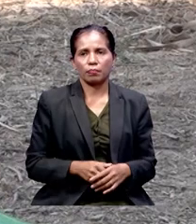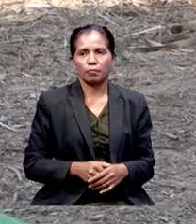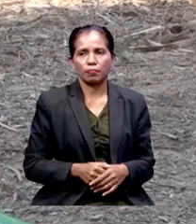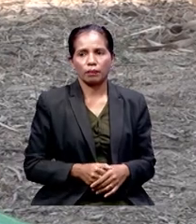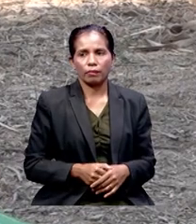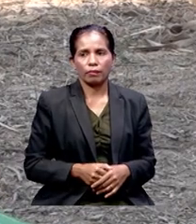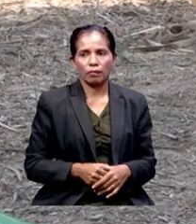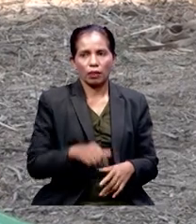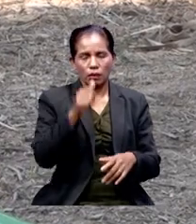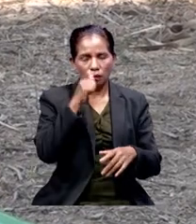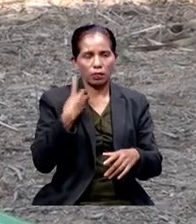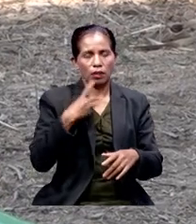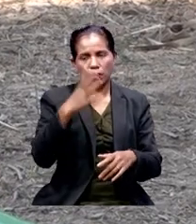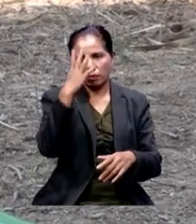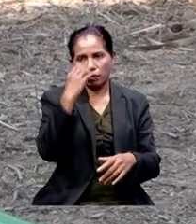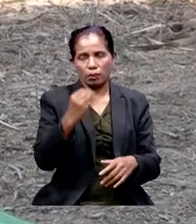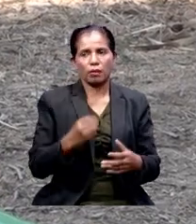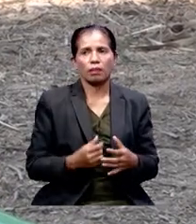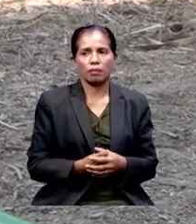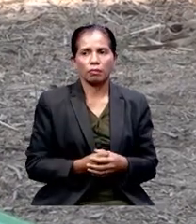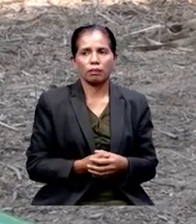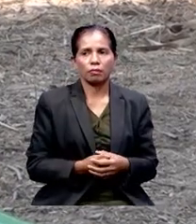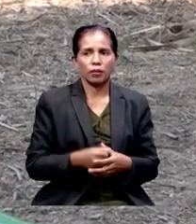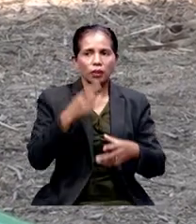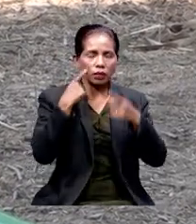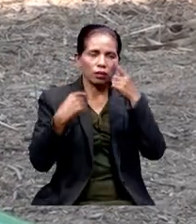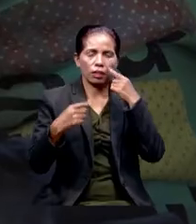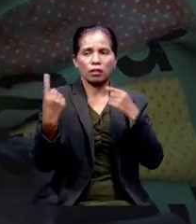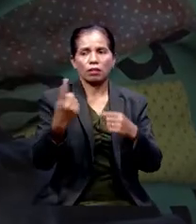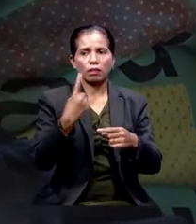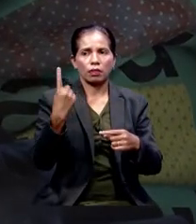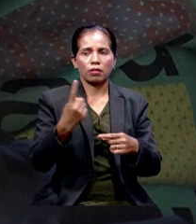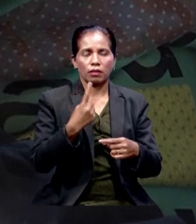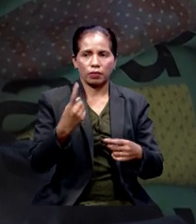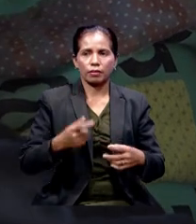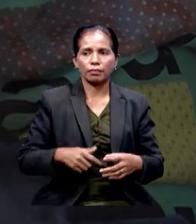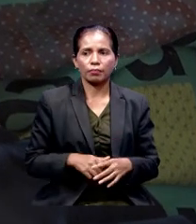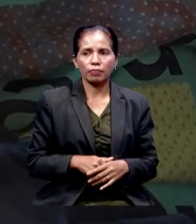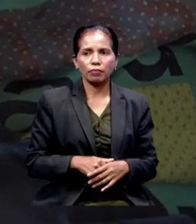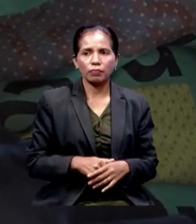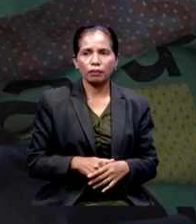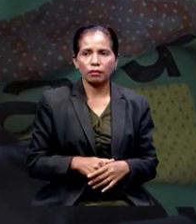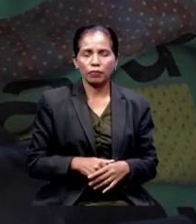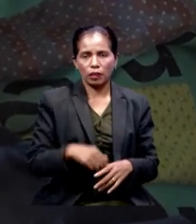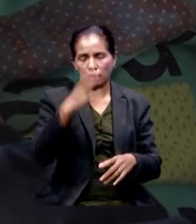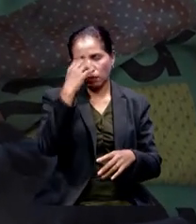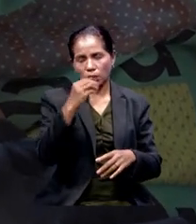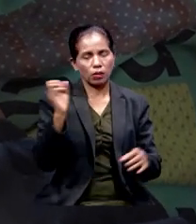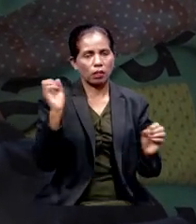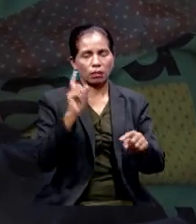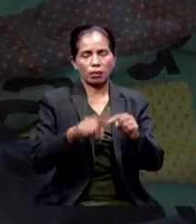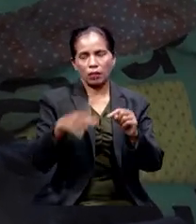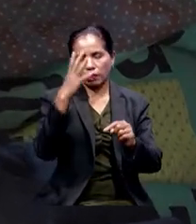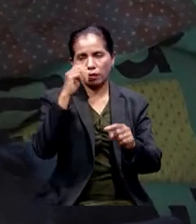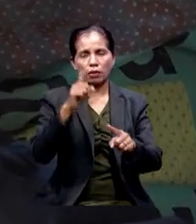Ni lolo aku apa itu hari toba. Agar apa ni tani fair mel dite sana. Ebe atau toba mas lagi ya.